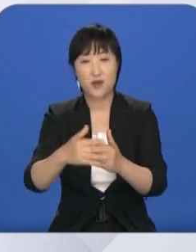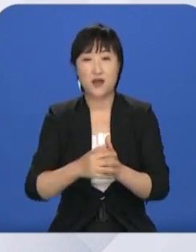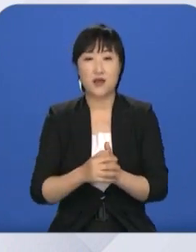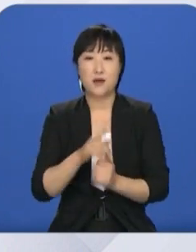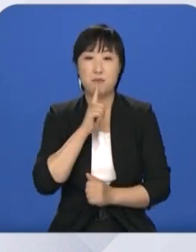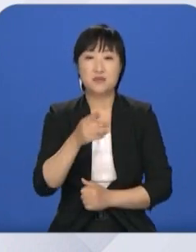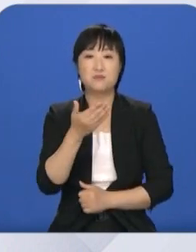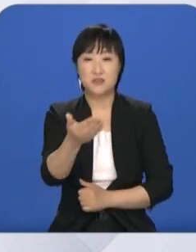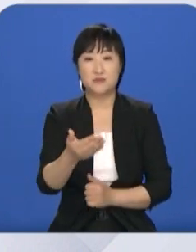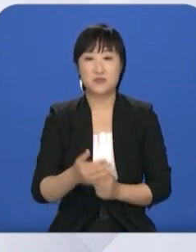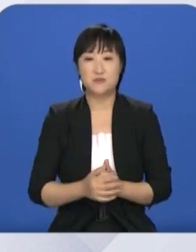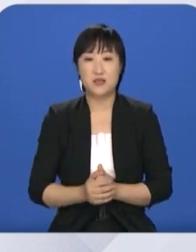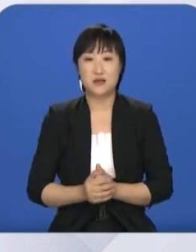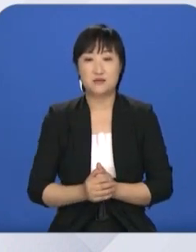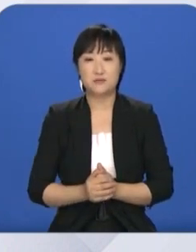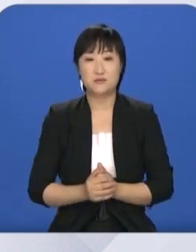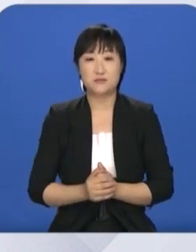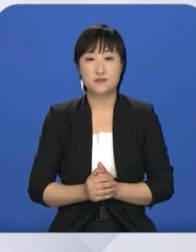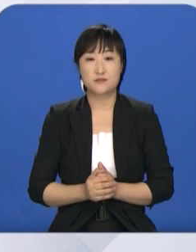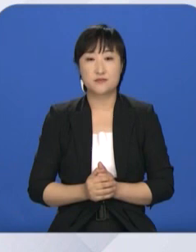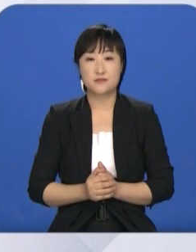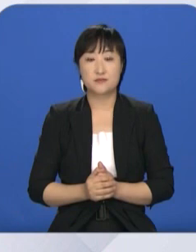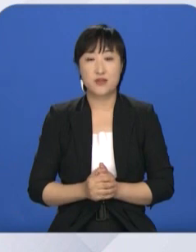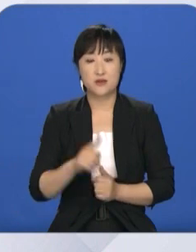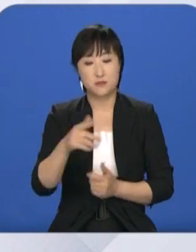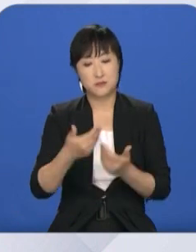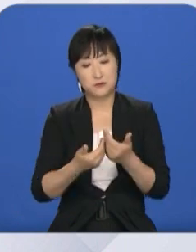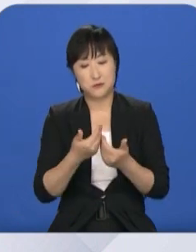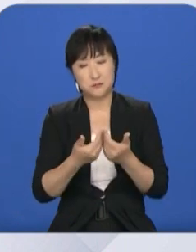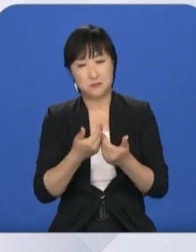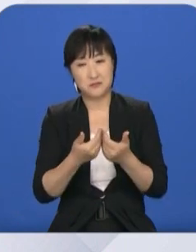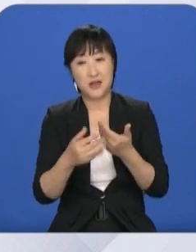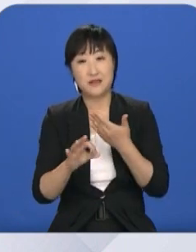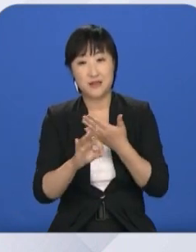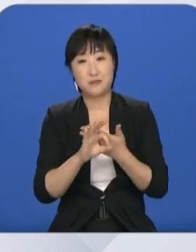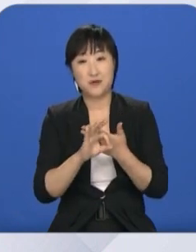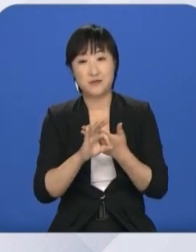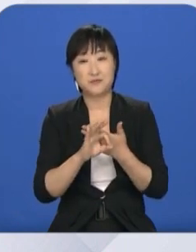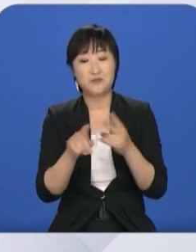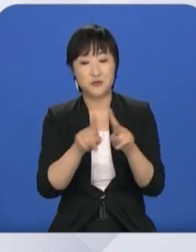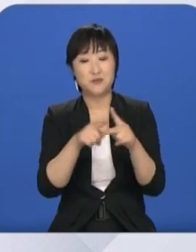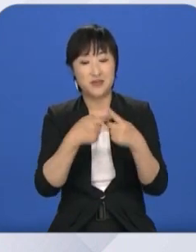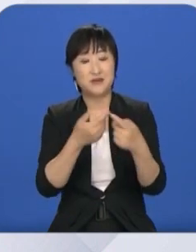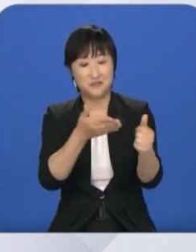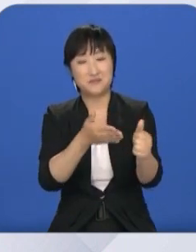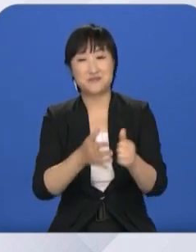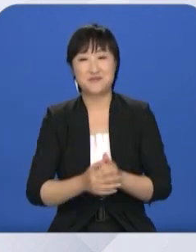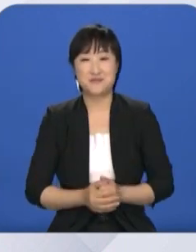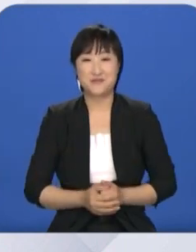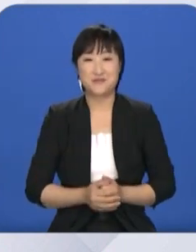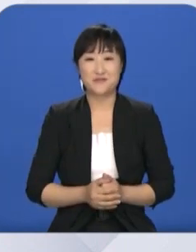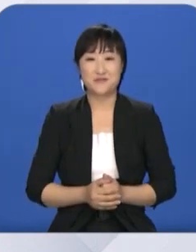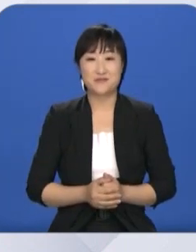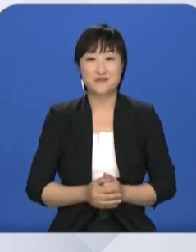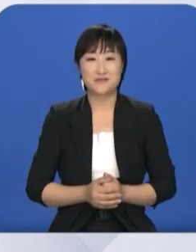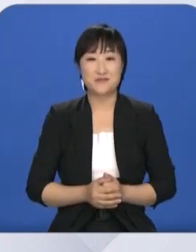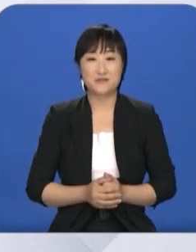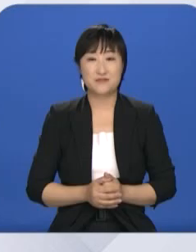차원에서 말씀을 드렸는데요. 그 부분이 거슬렸다면은 뭐 좀 이해해 주십시오.